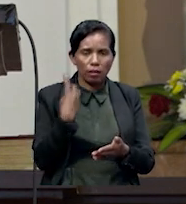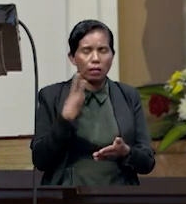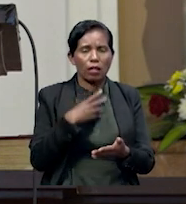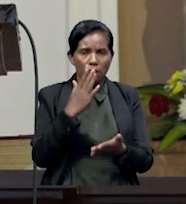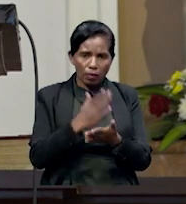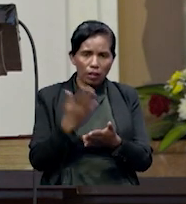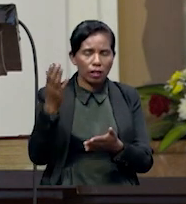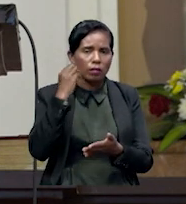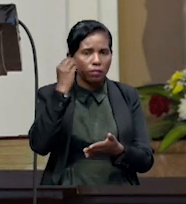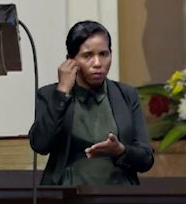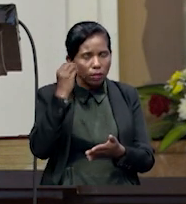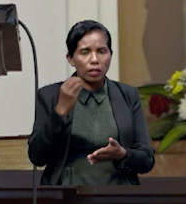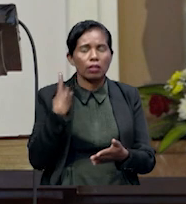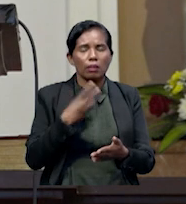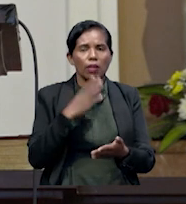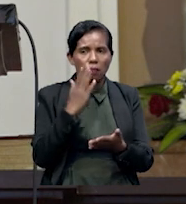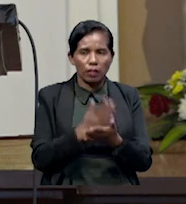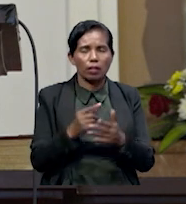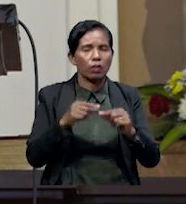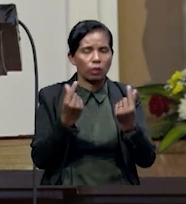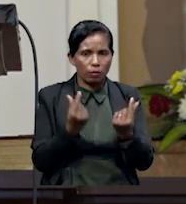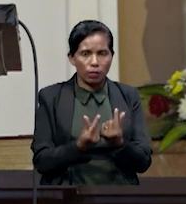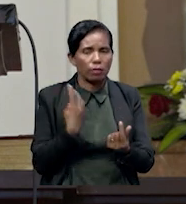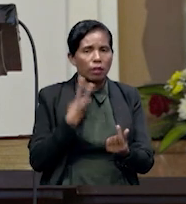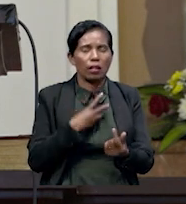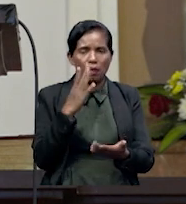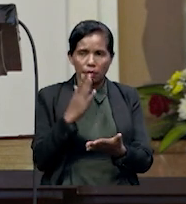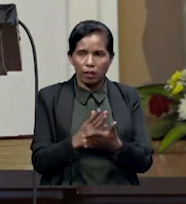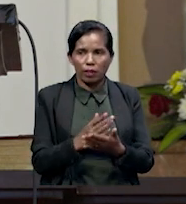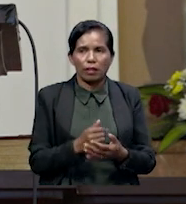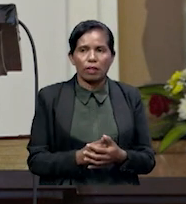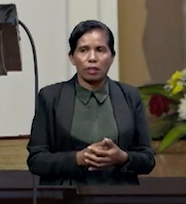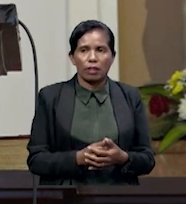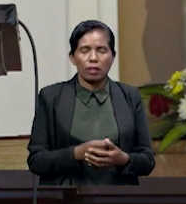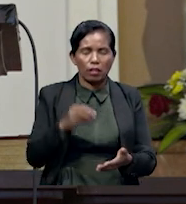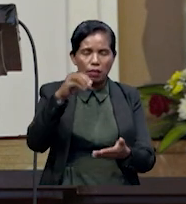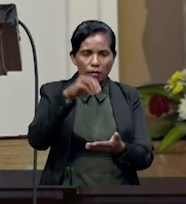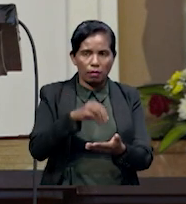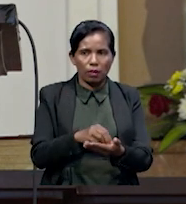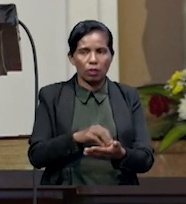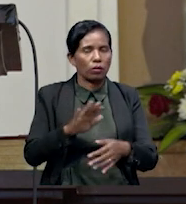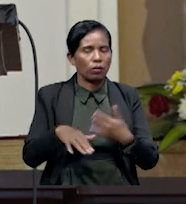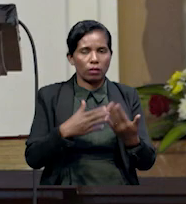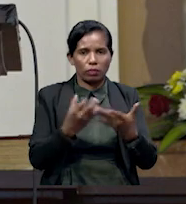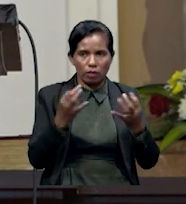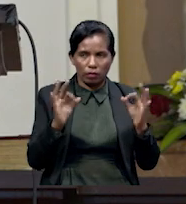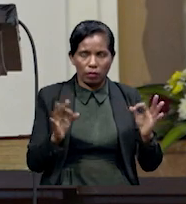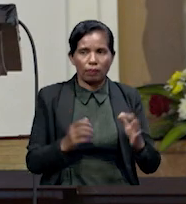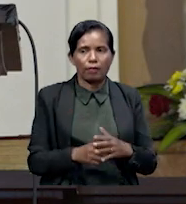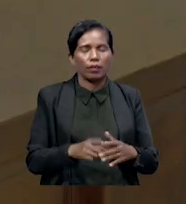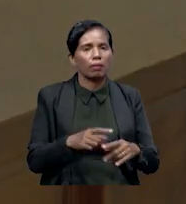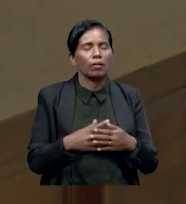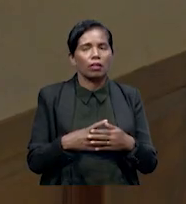ivita kedas. Ya grupu lara ita bele ivita sa ahi da kari kita hamata ya umalaran buat tuhutuhutuana. Mabe